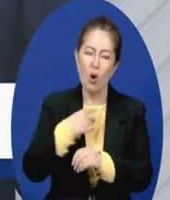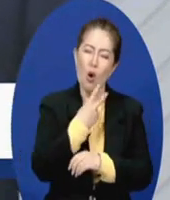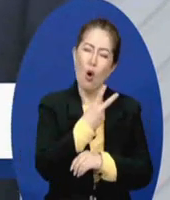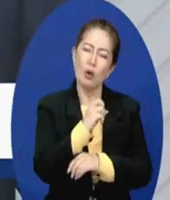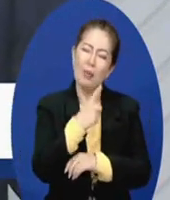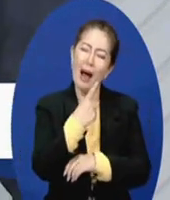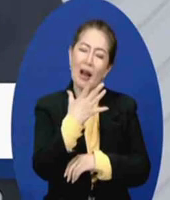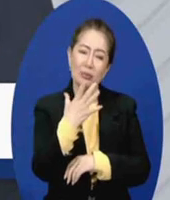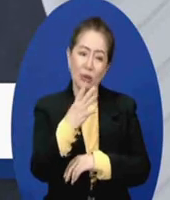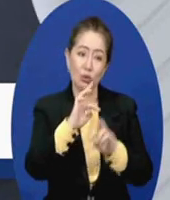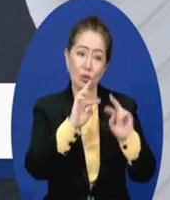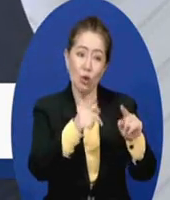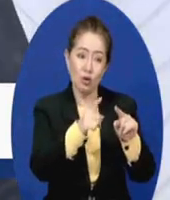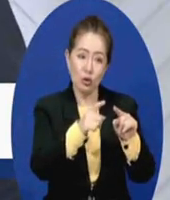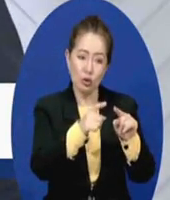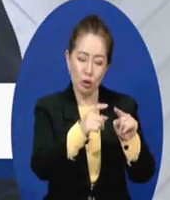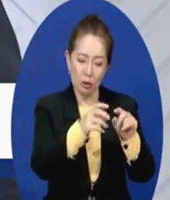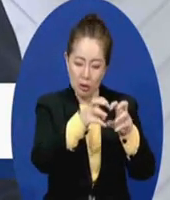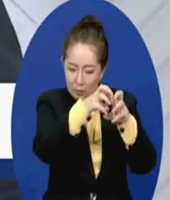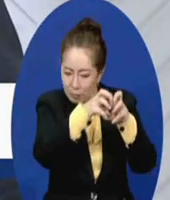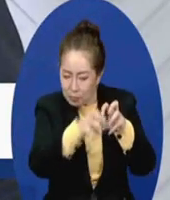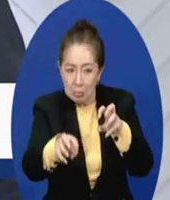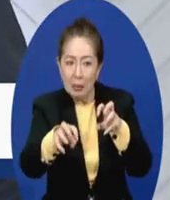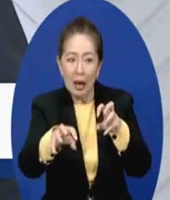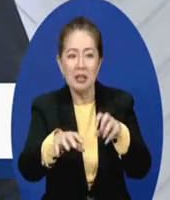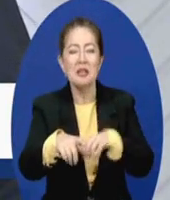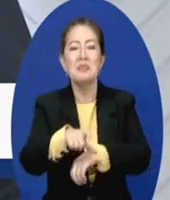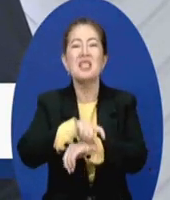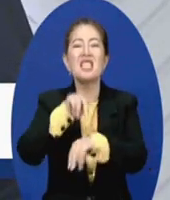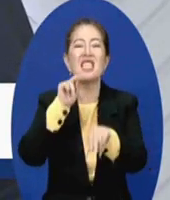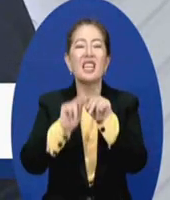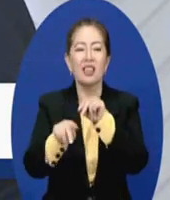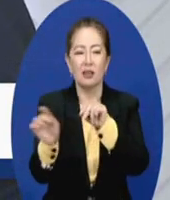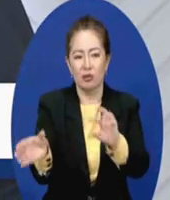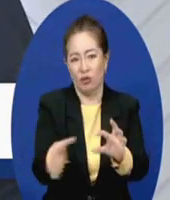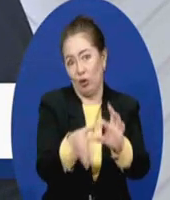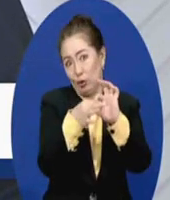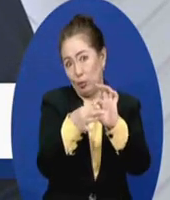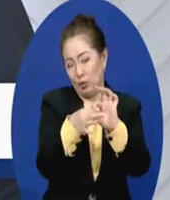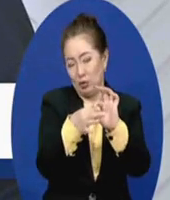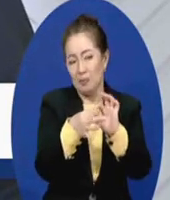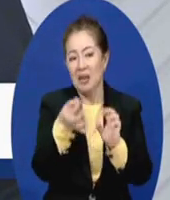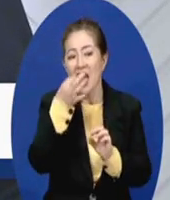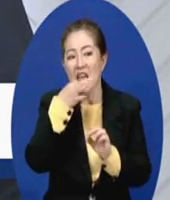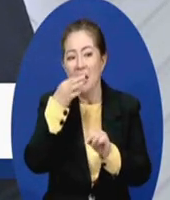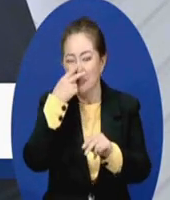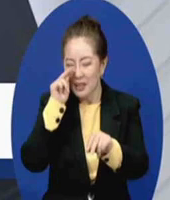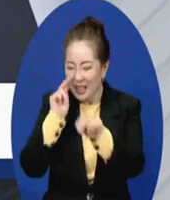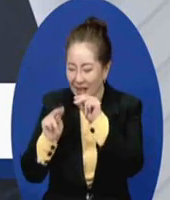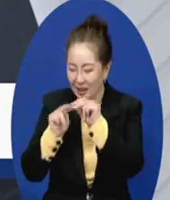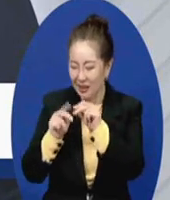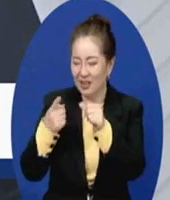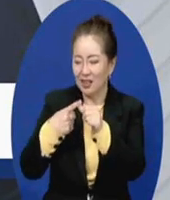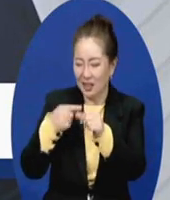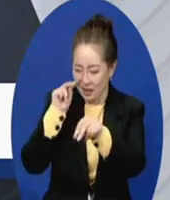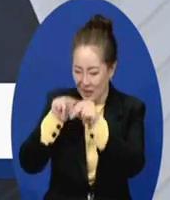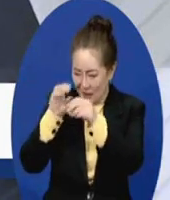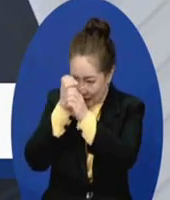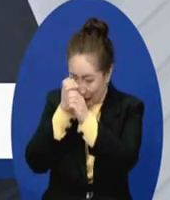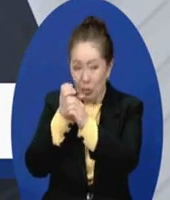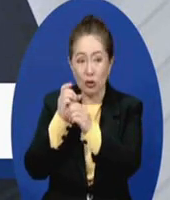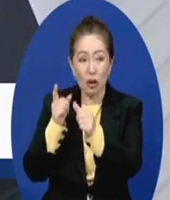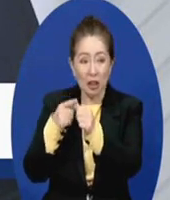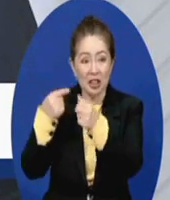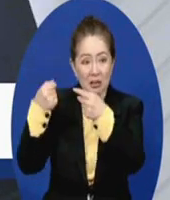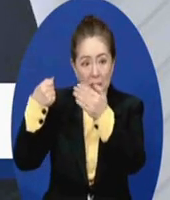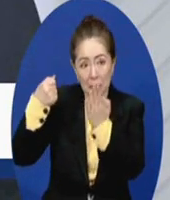байгуулагдаад мэрэгжлийн хяналтын ерөнхий газрын харьяа хүнсний аюулгүй байдлын үндэсний лавлагаа лаборатори эмийн хяналтын лаборатори гэсэн нэршилтээр